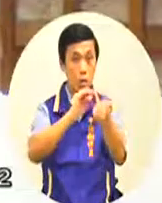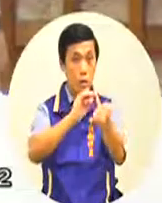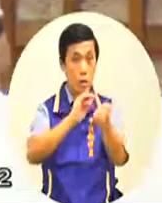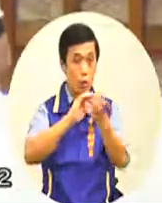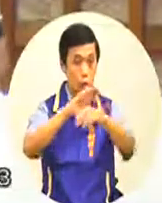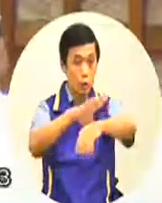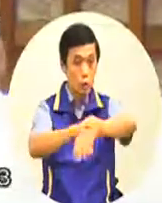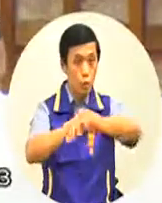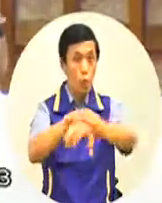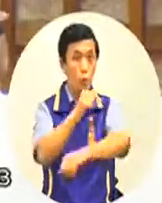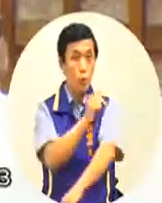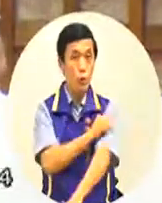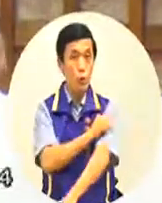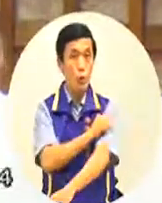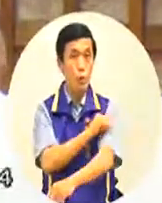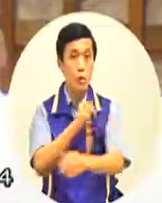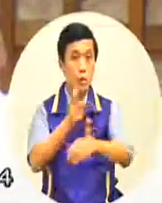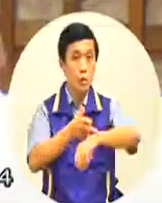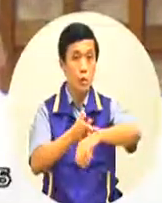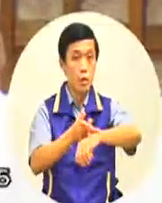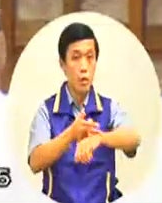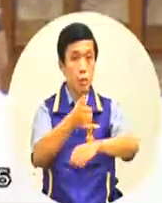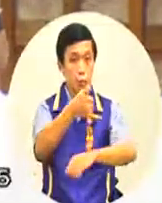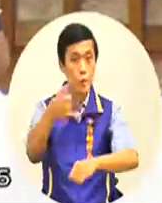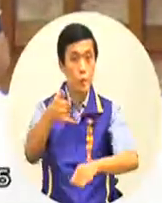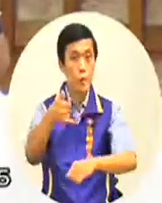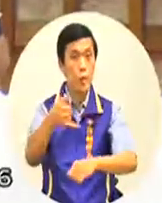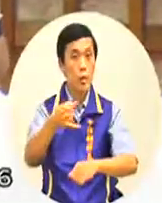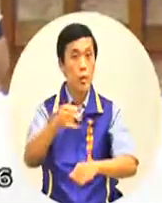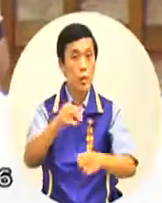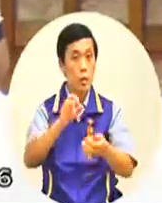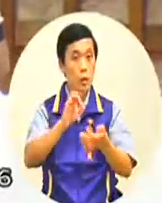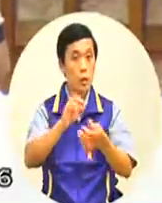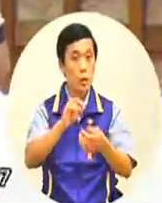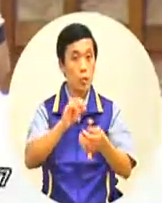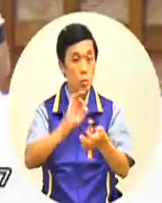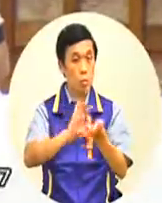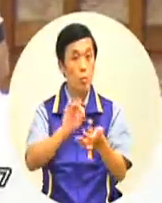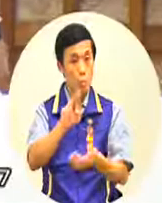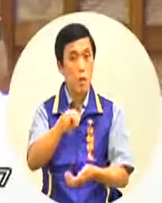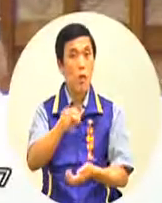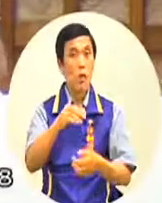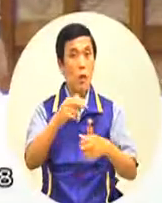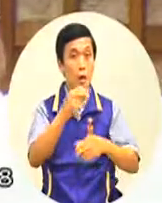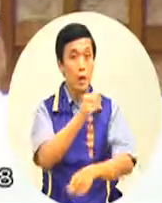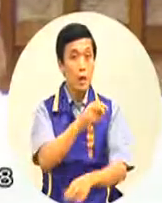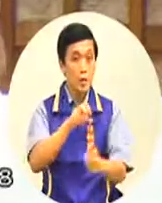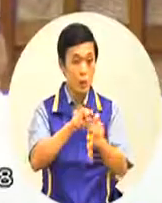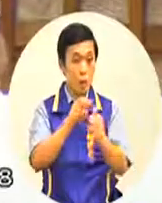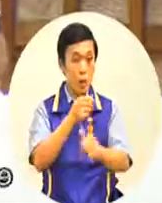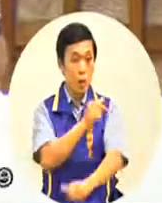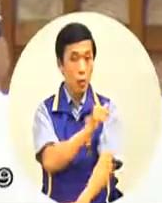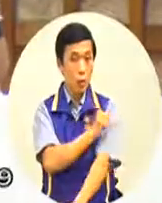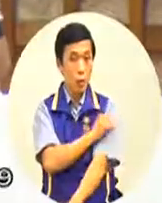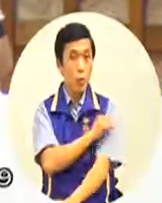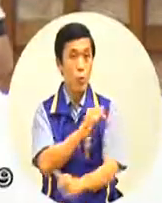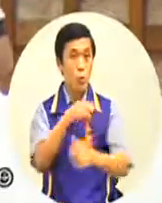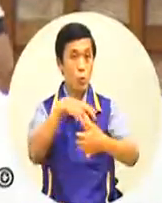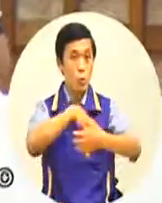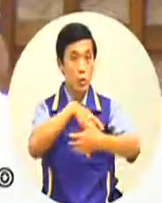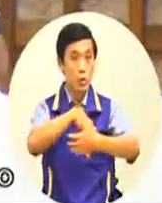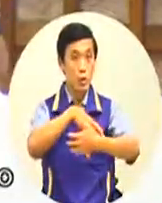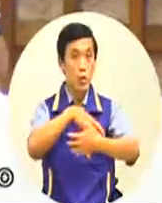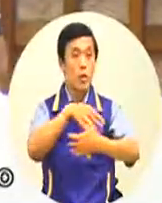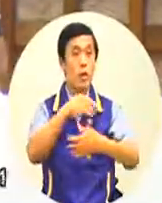较会当实施这种的技术呢。那么你养护机构内底护理人员啊，依照伊